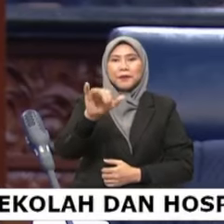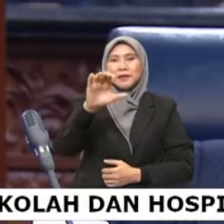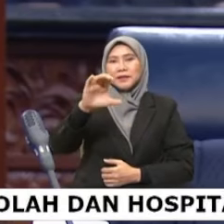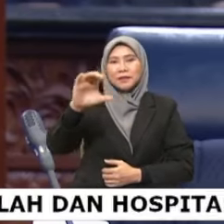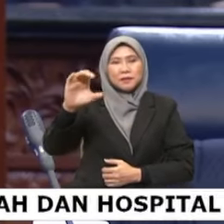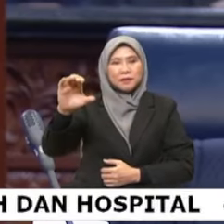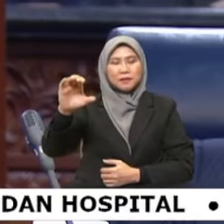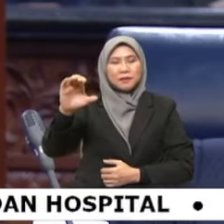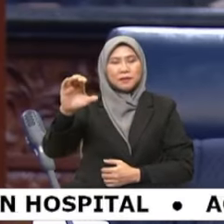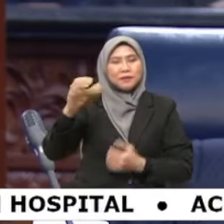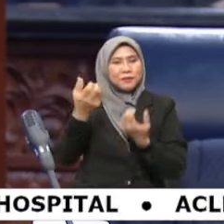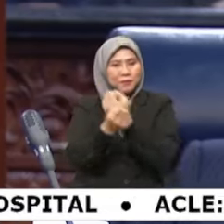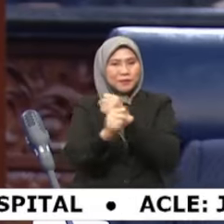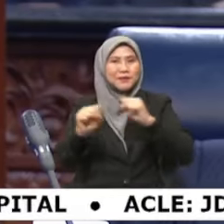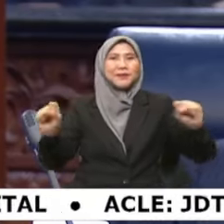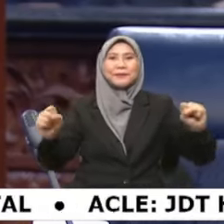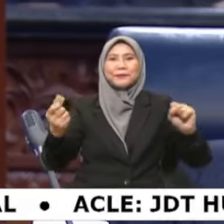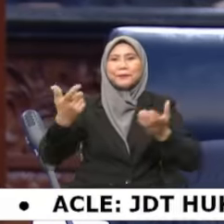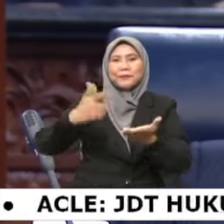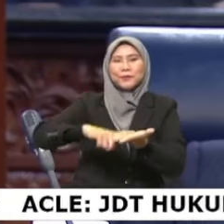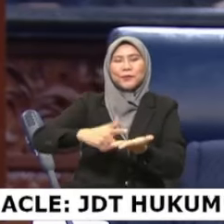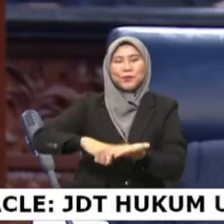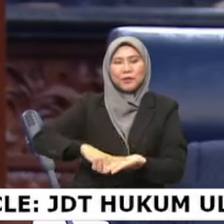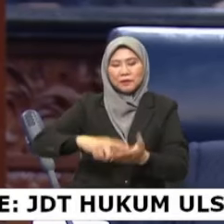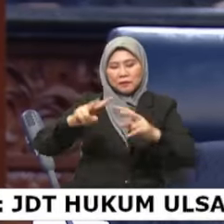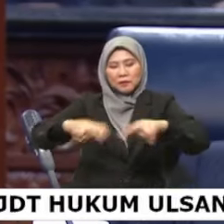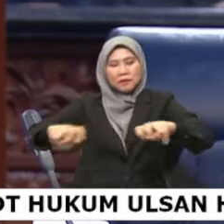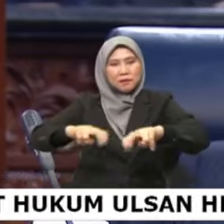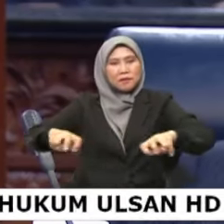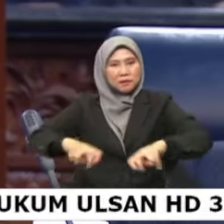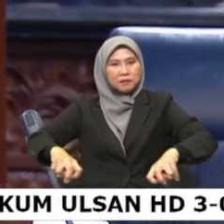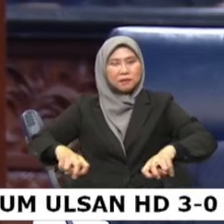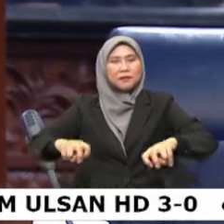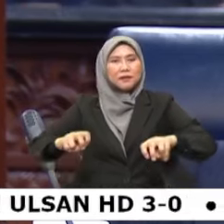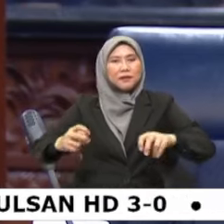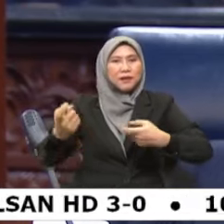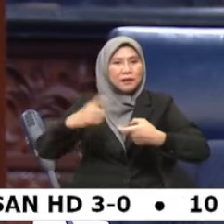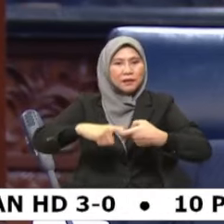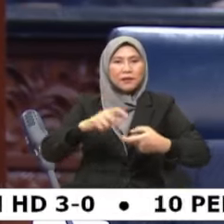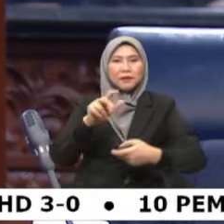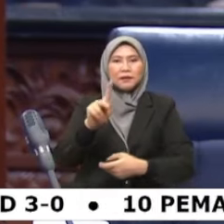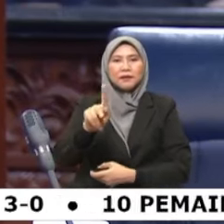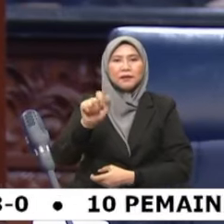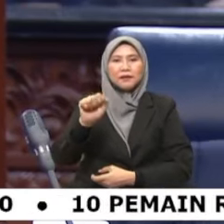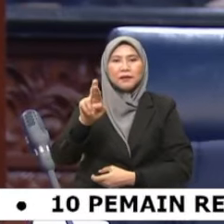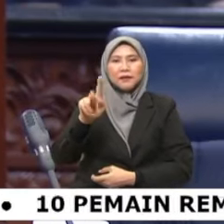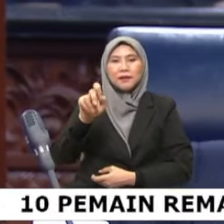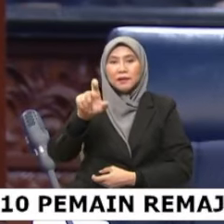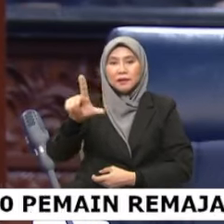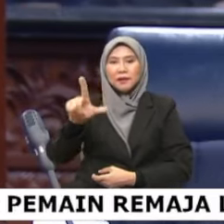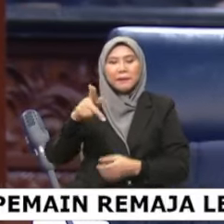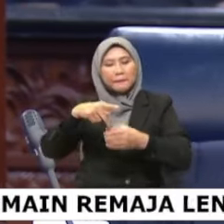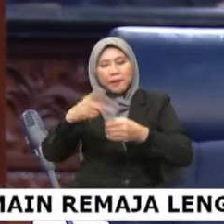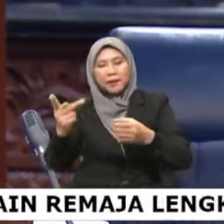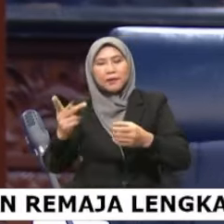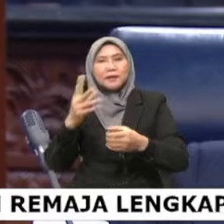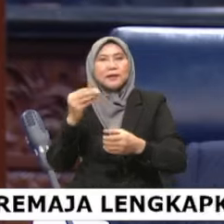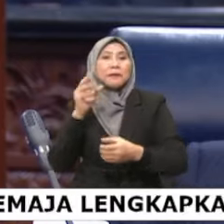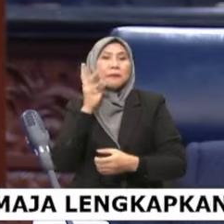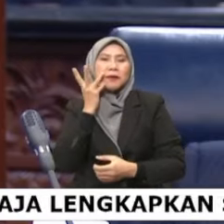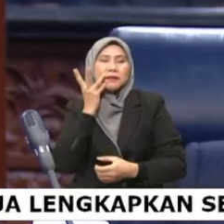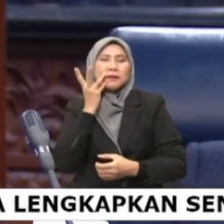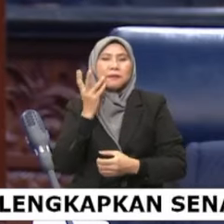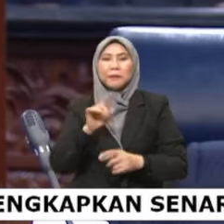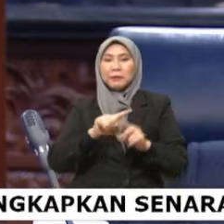dalam sudah pun menyiapkan laporan kajian mereka berkenaan dengan kartel padi dan beras. Ya, tapi saya